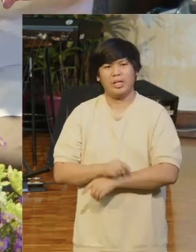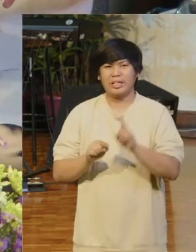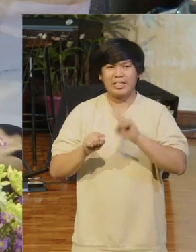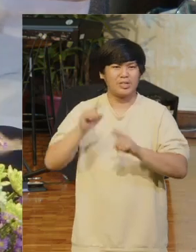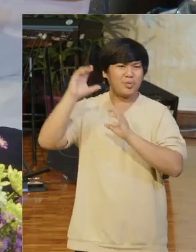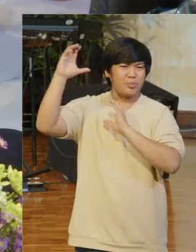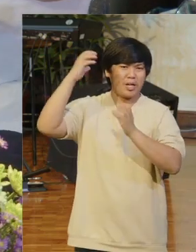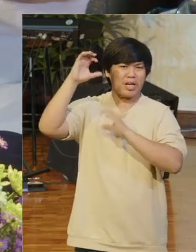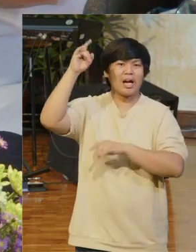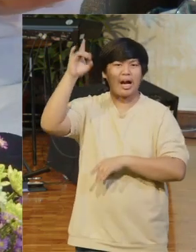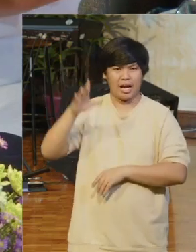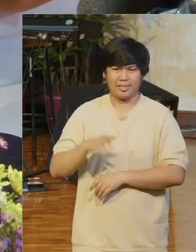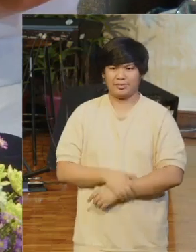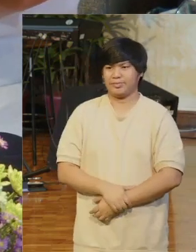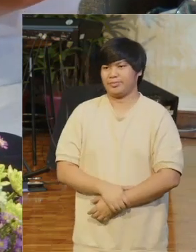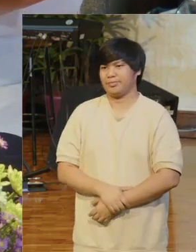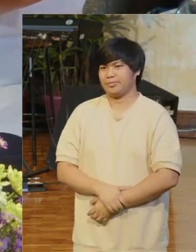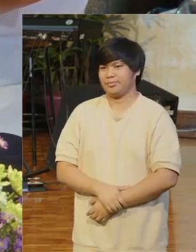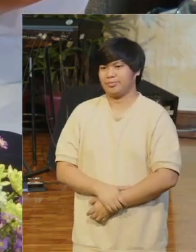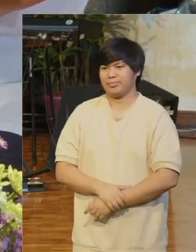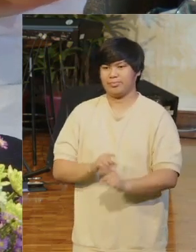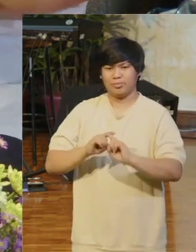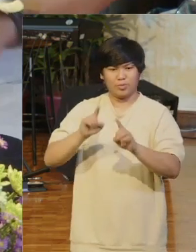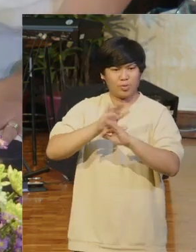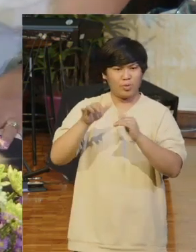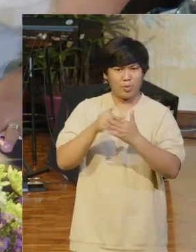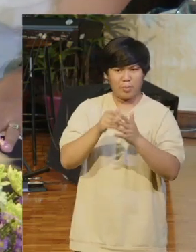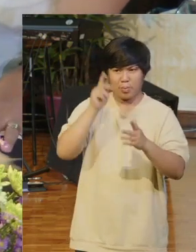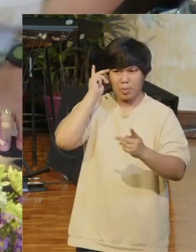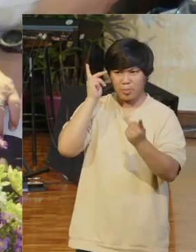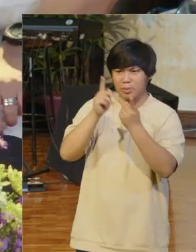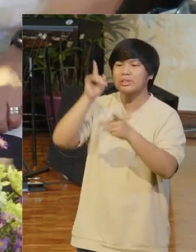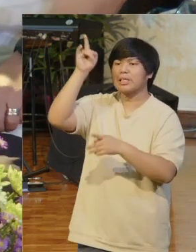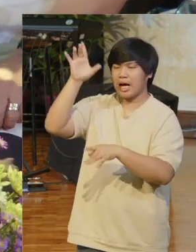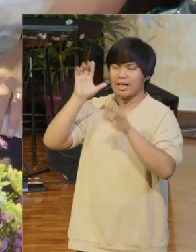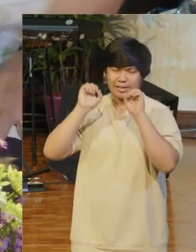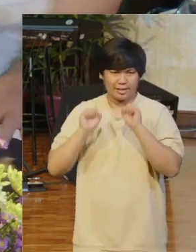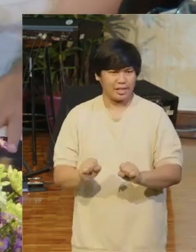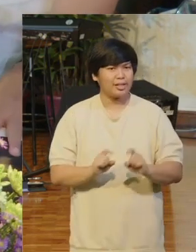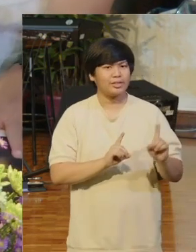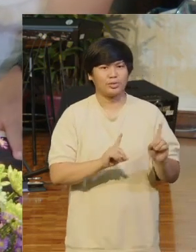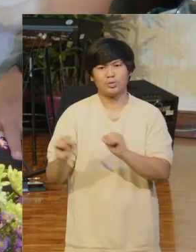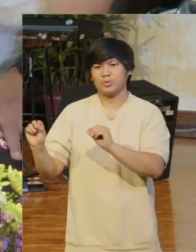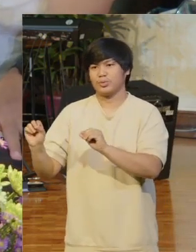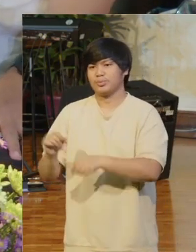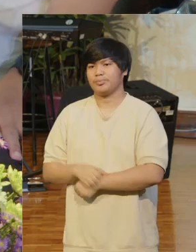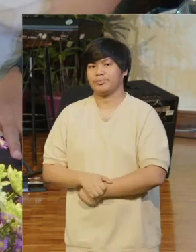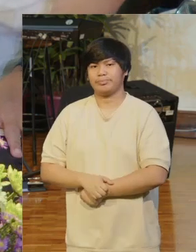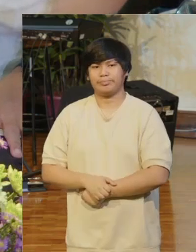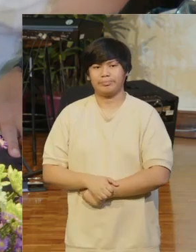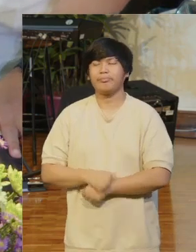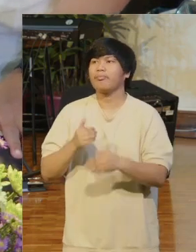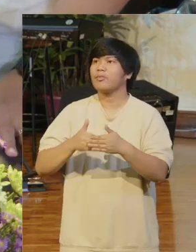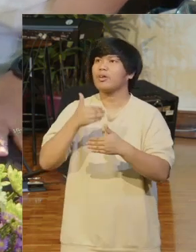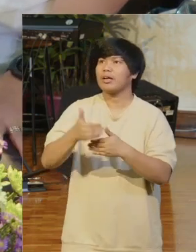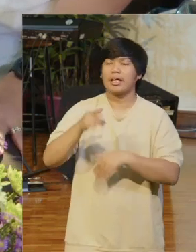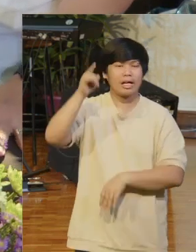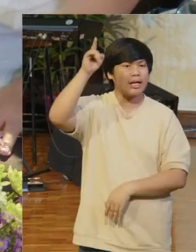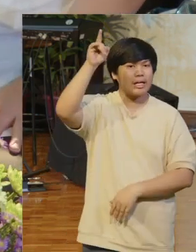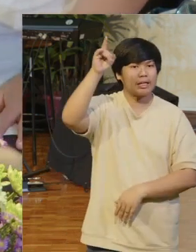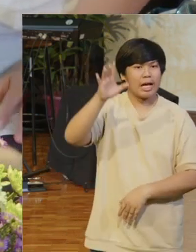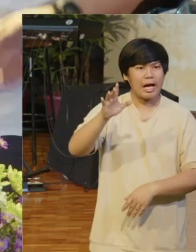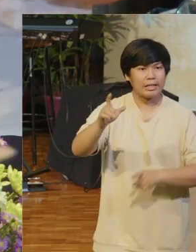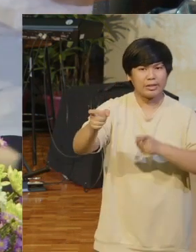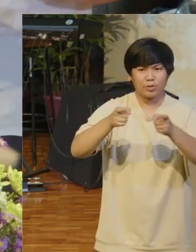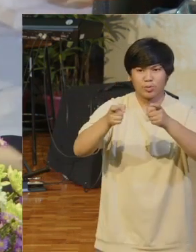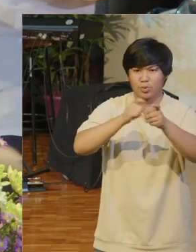niya ang lahat ng kanyang nais at lahat ng kanyang mga layunin. Pangalawa, pinag-aharian niya ang lahat ng mga